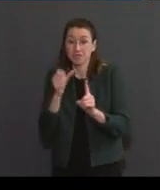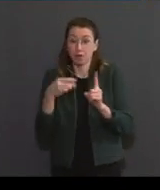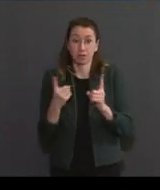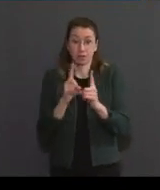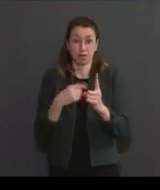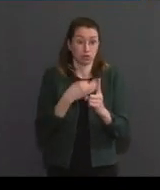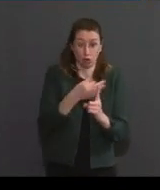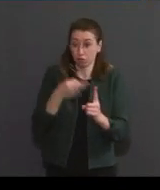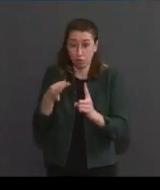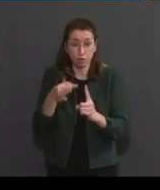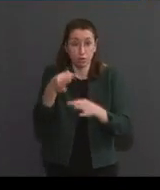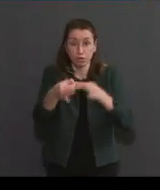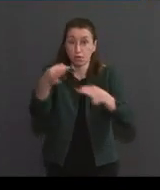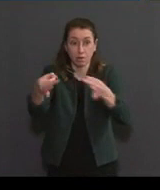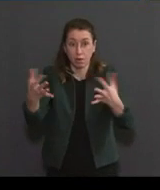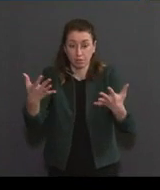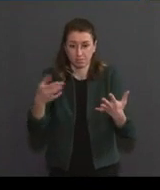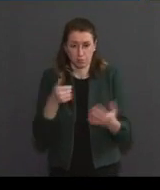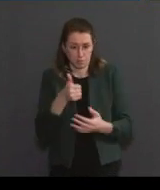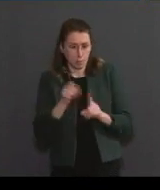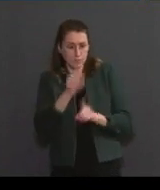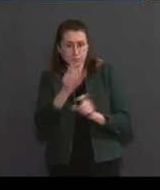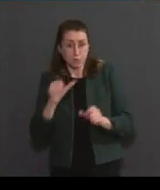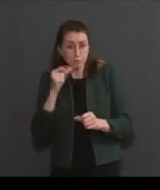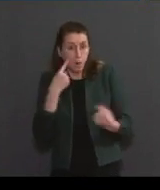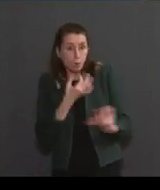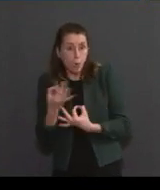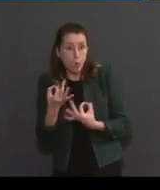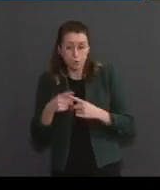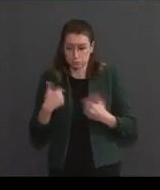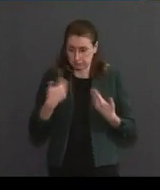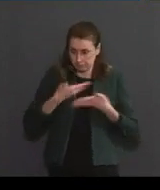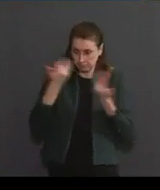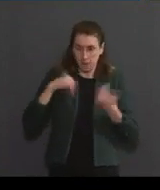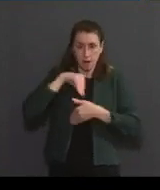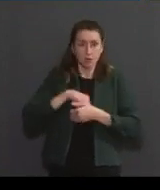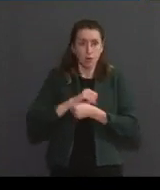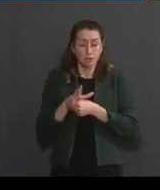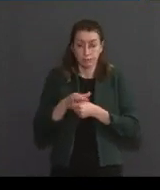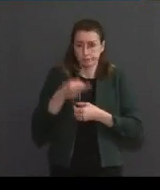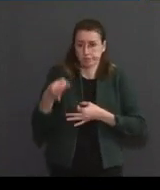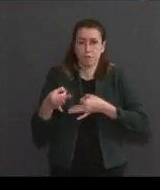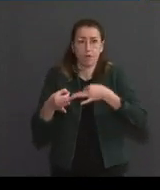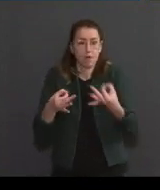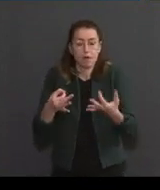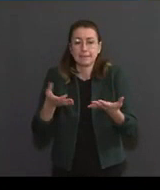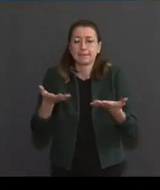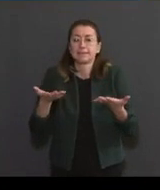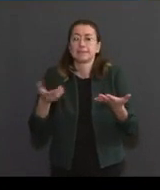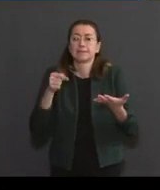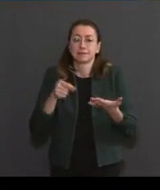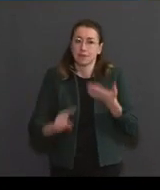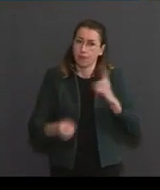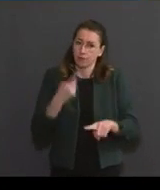sachiez vous-même que vous êtes positif. Et seul ce testing enfin rétabli nous permettra de briser ces chaînes